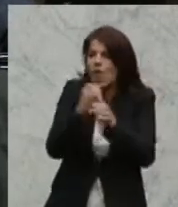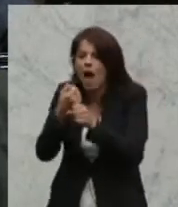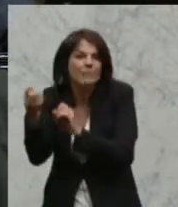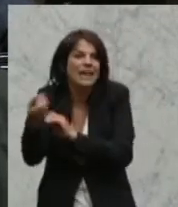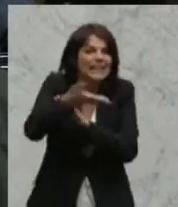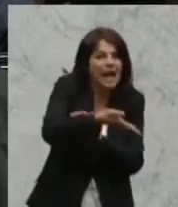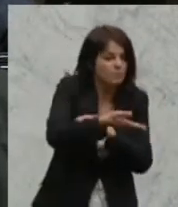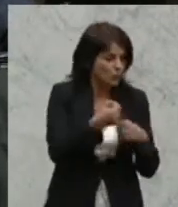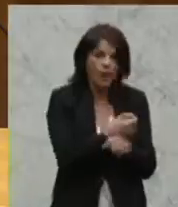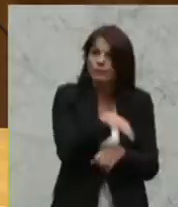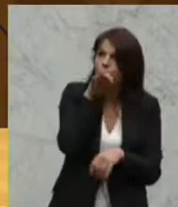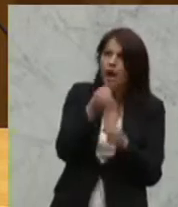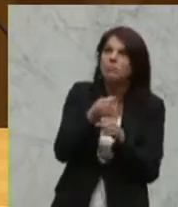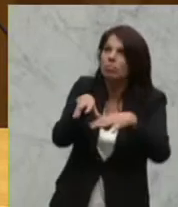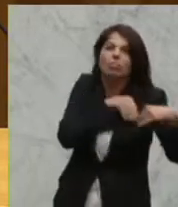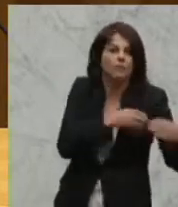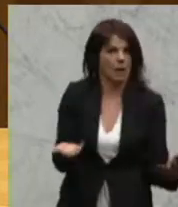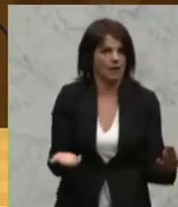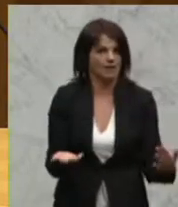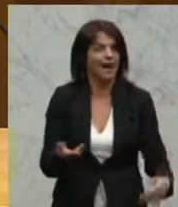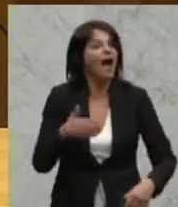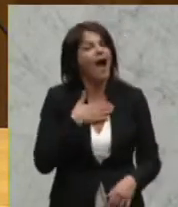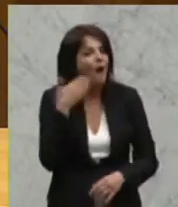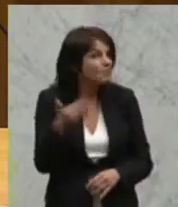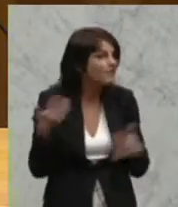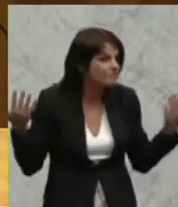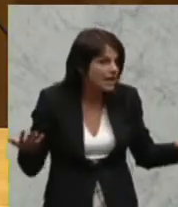ist er ja kein Arbeitnehmer.